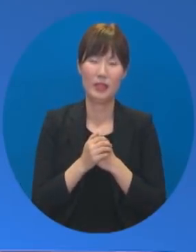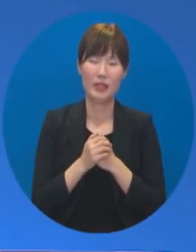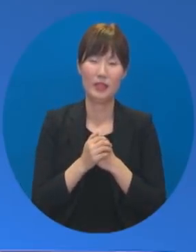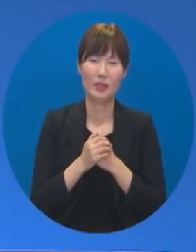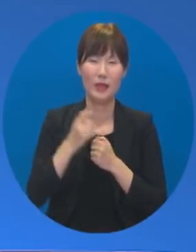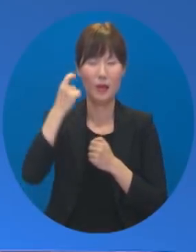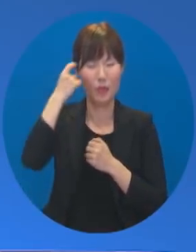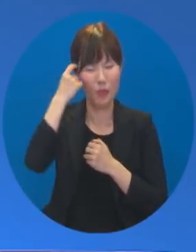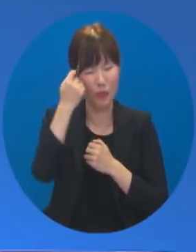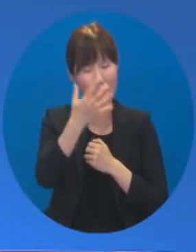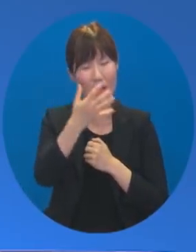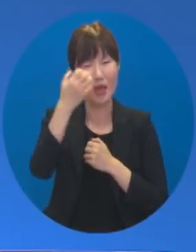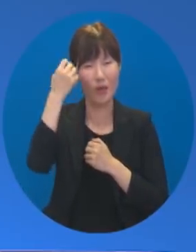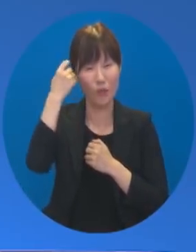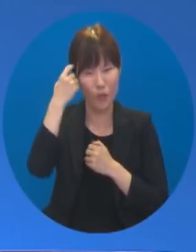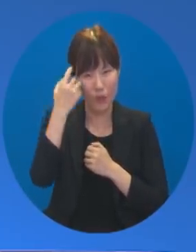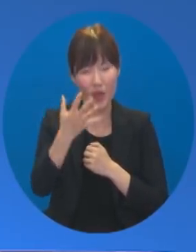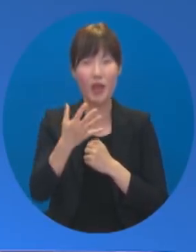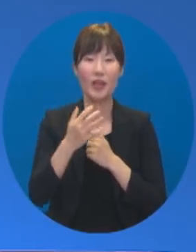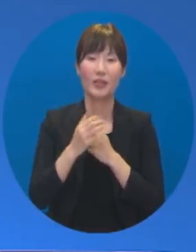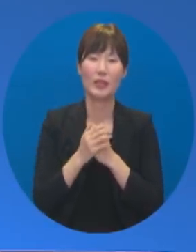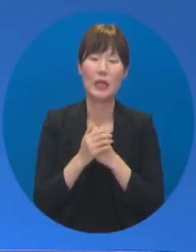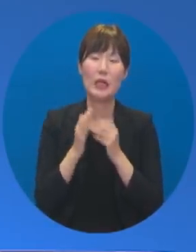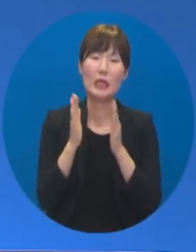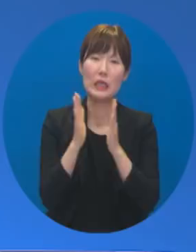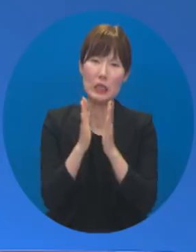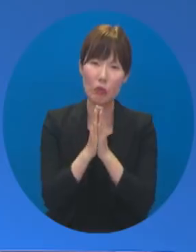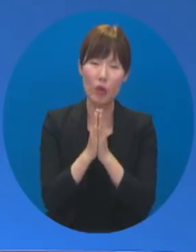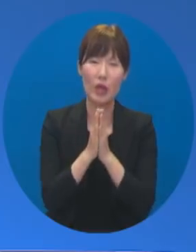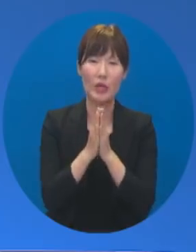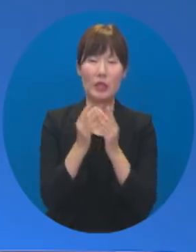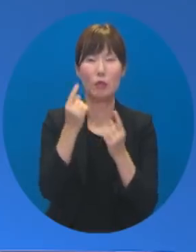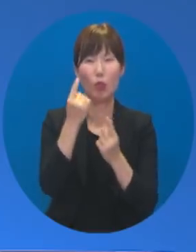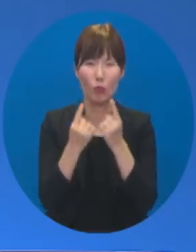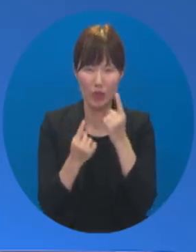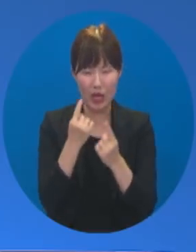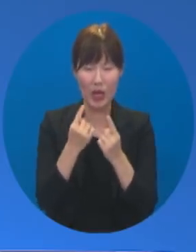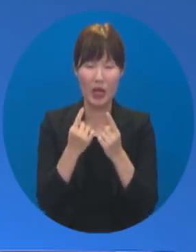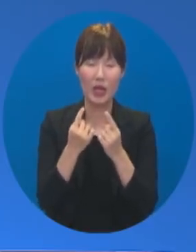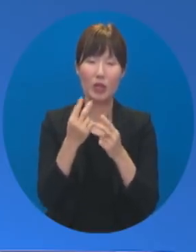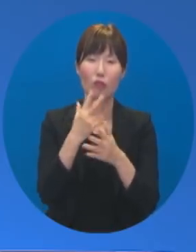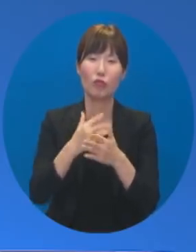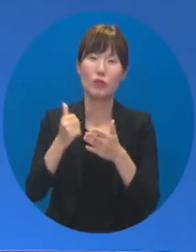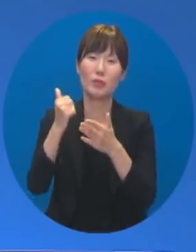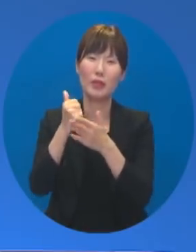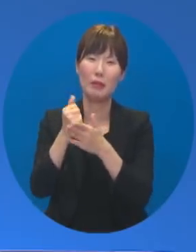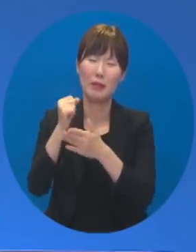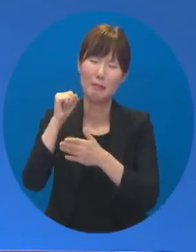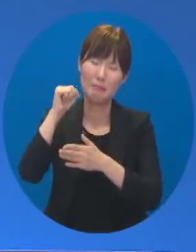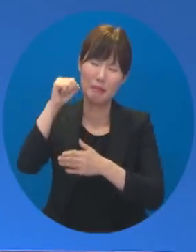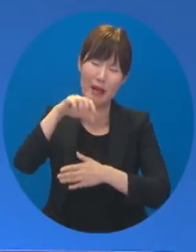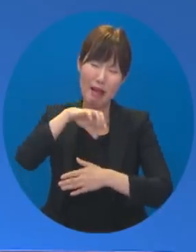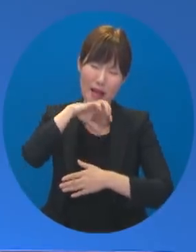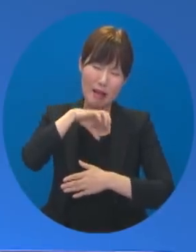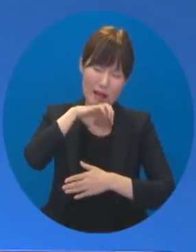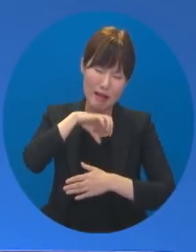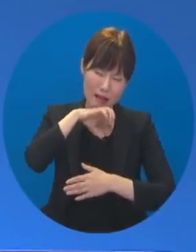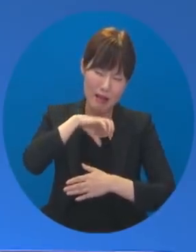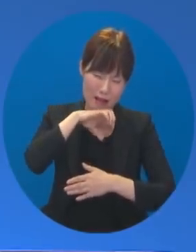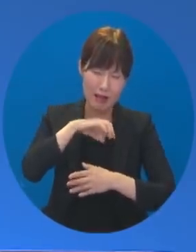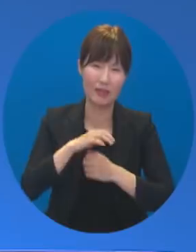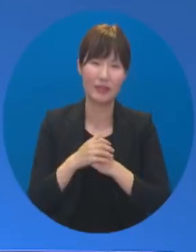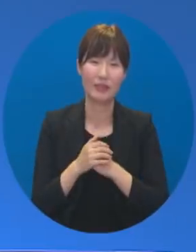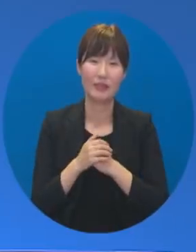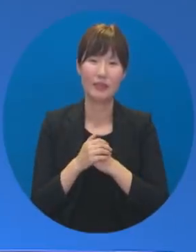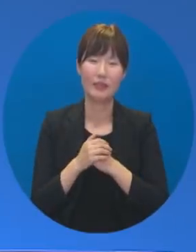계속 그렇게 기도라기보다는 네, 주님께 따졌죠. 그리고 그 뒤에 당신 정말